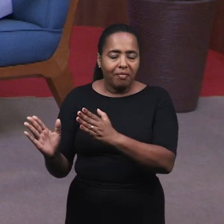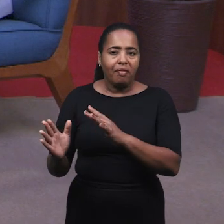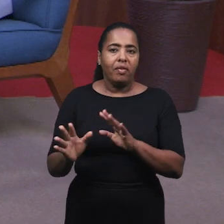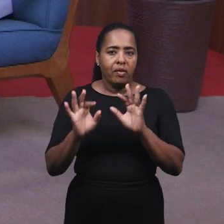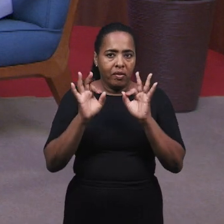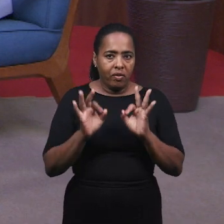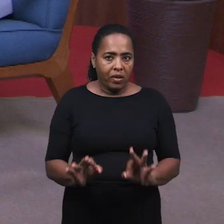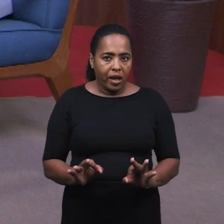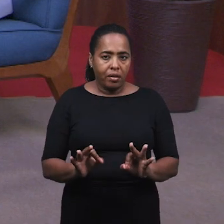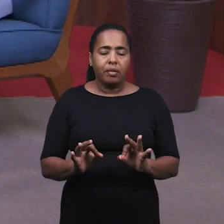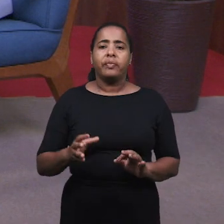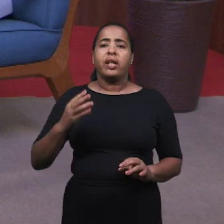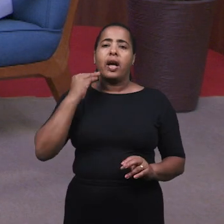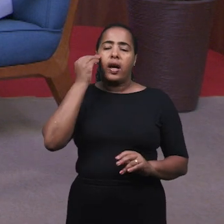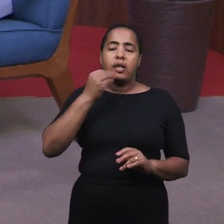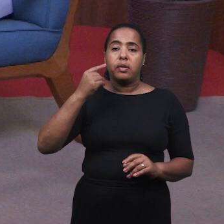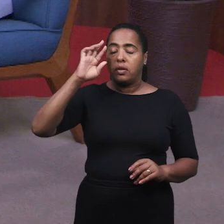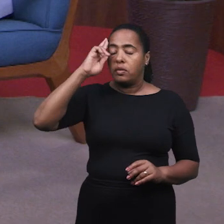L'expérience avec le Seigneur Jésus,